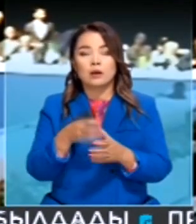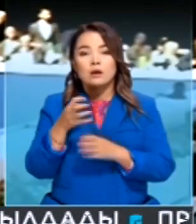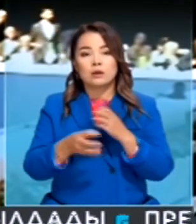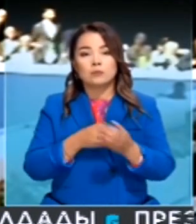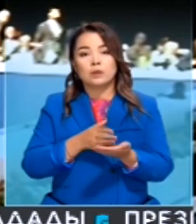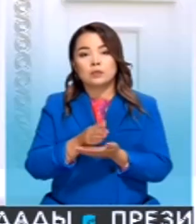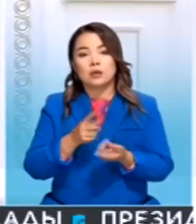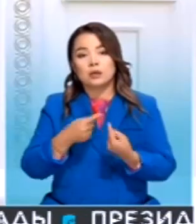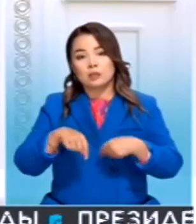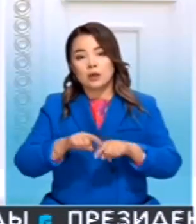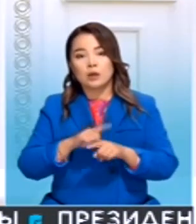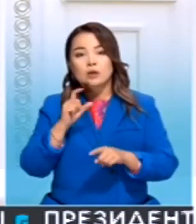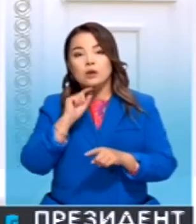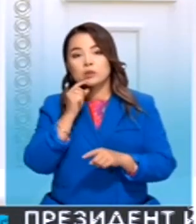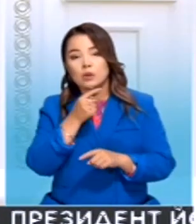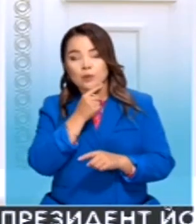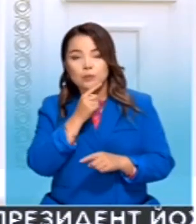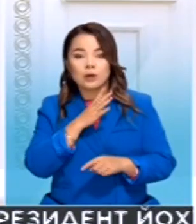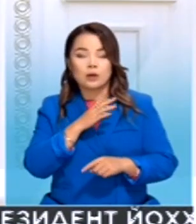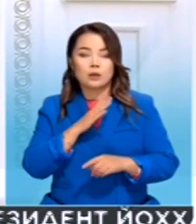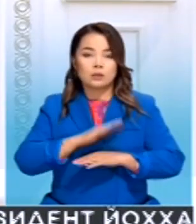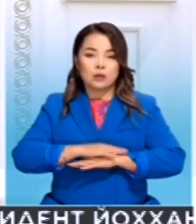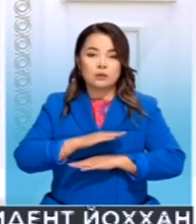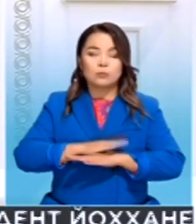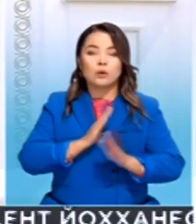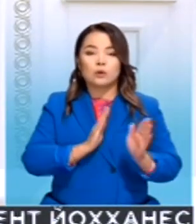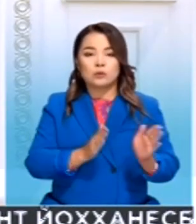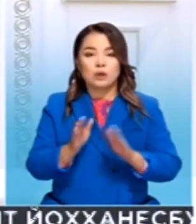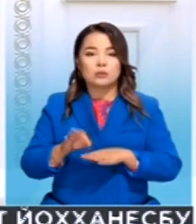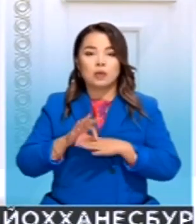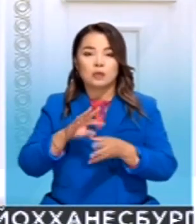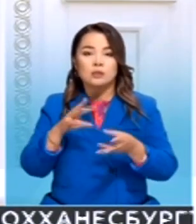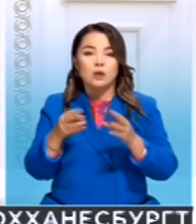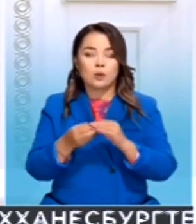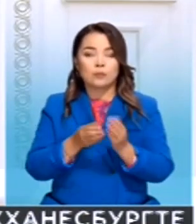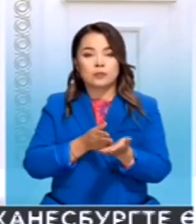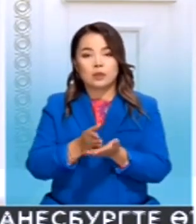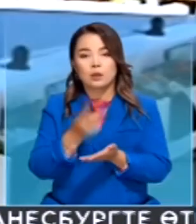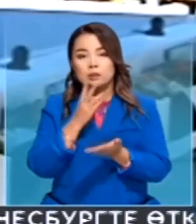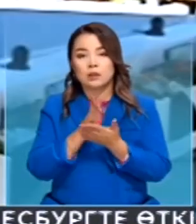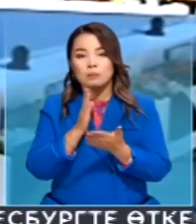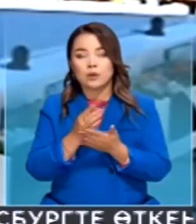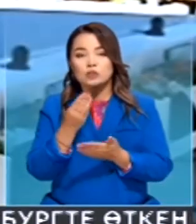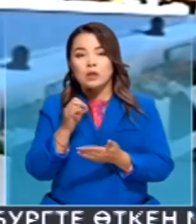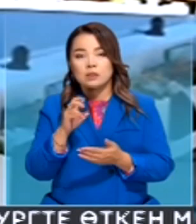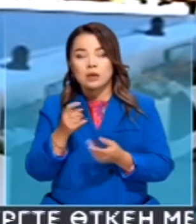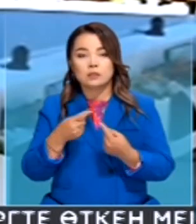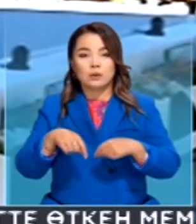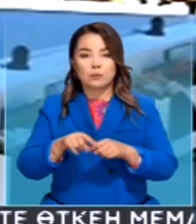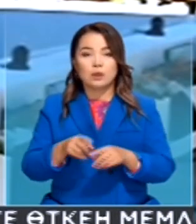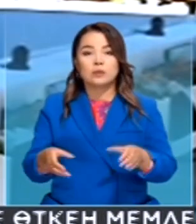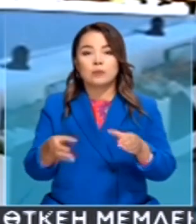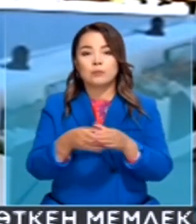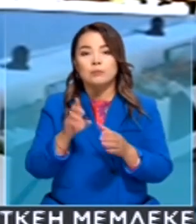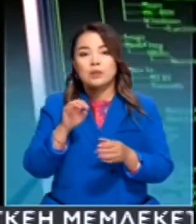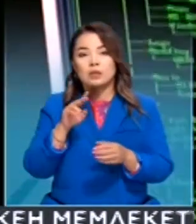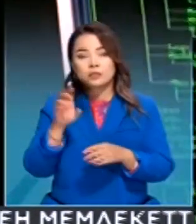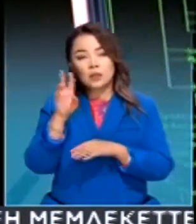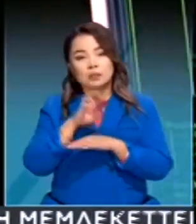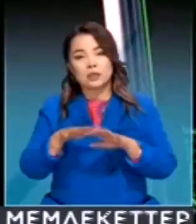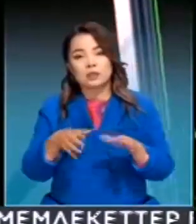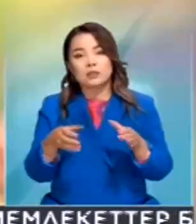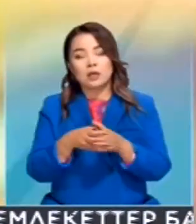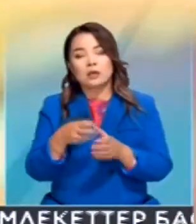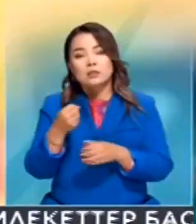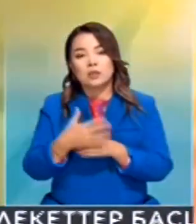әлемдік саяси және экономикалық тәртіпті қалыптастыруға бағытталған. Мемлекет басшысының пікірінше, Шанхай ынтымақтастық ұйымы мен БРИКС елдері